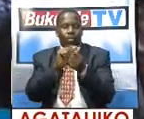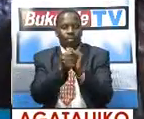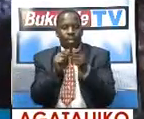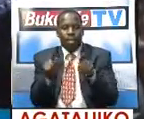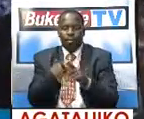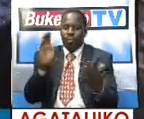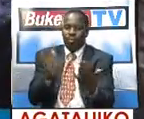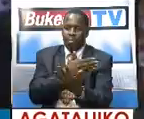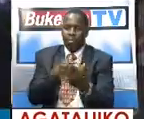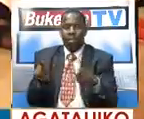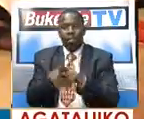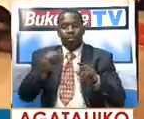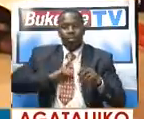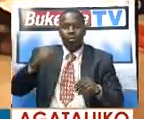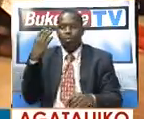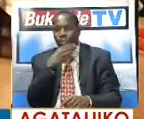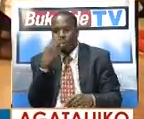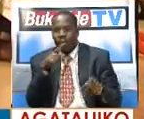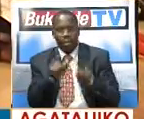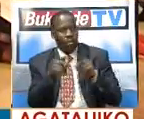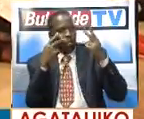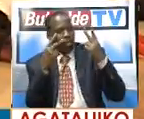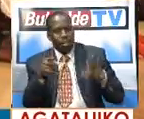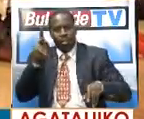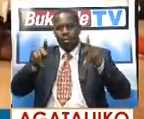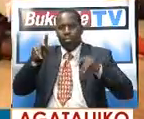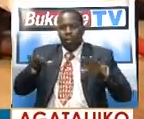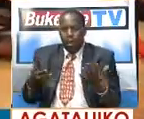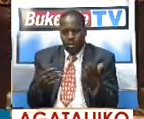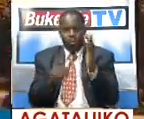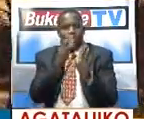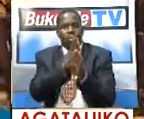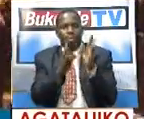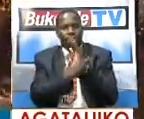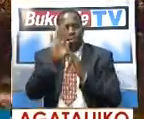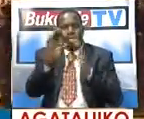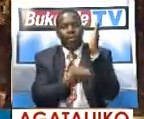mazina n'emizannyo nga byetolodde ku mulamwa gw'abantu okuzimba ensi yaabwe.